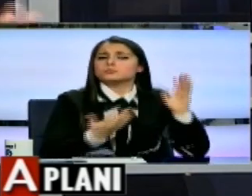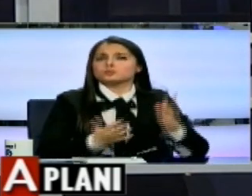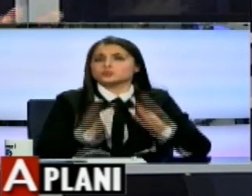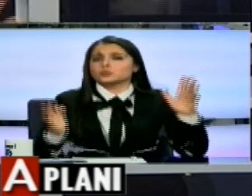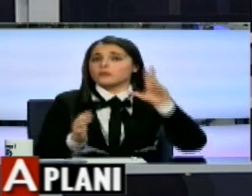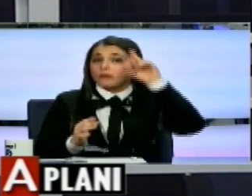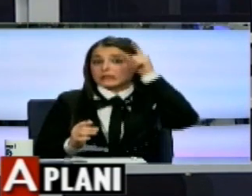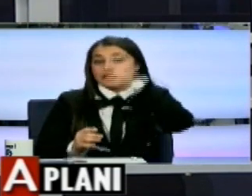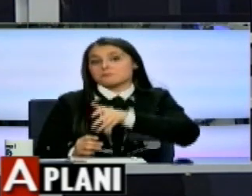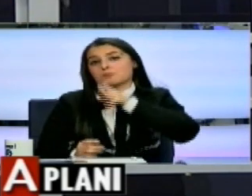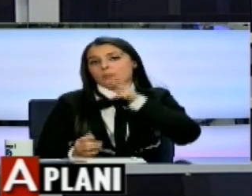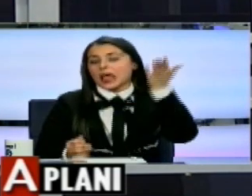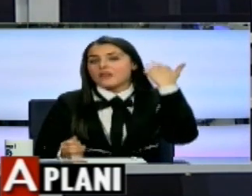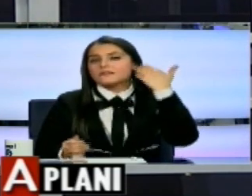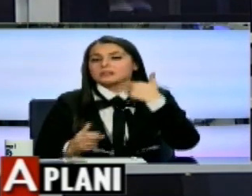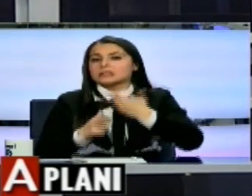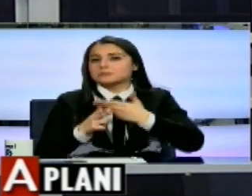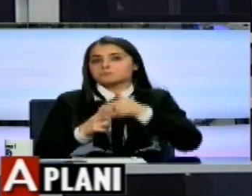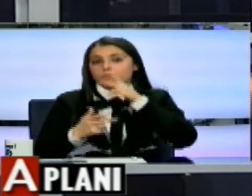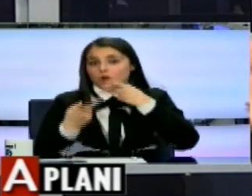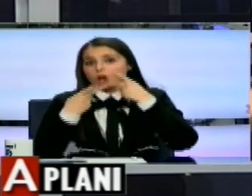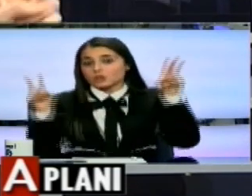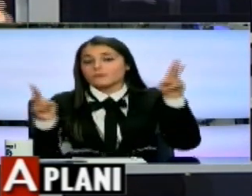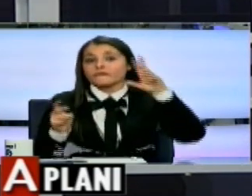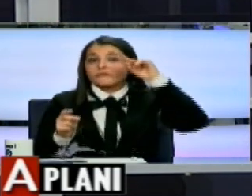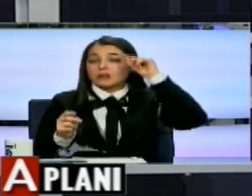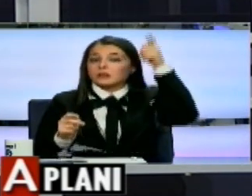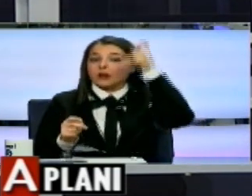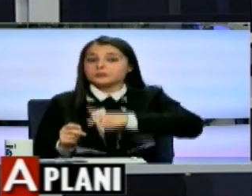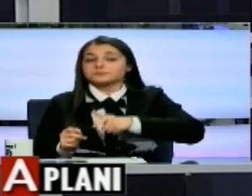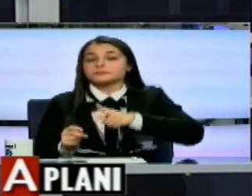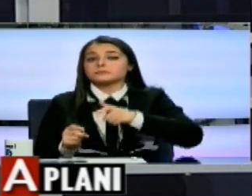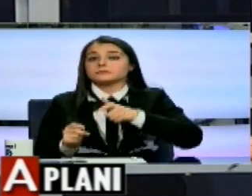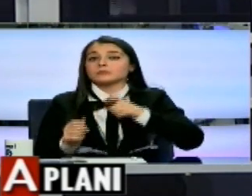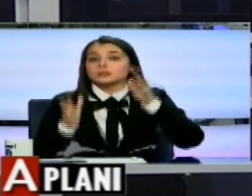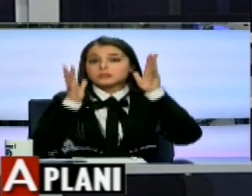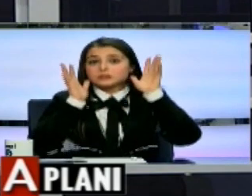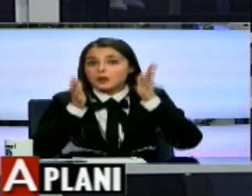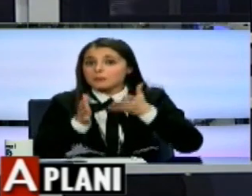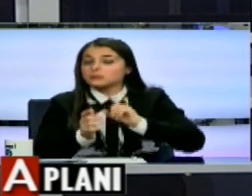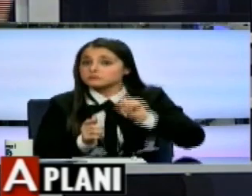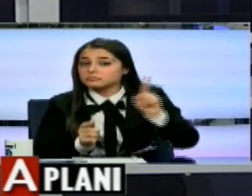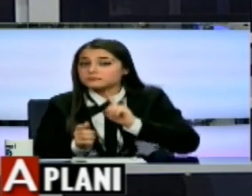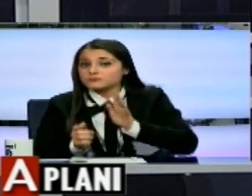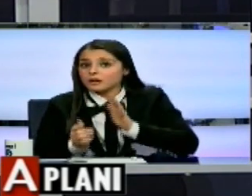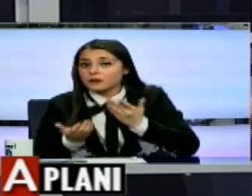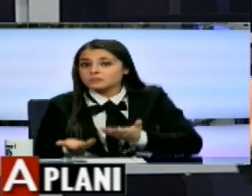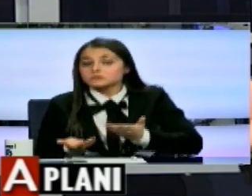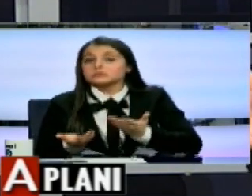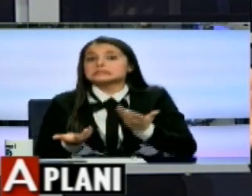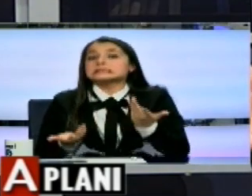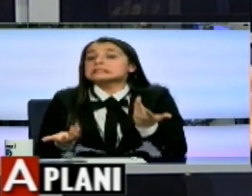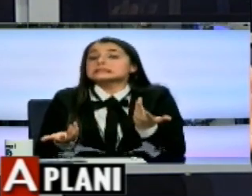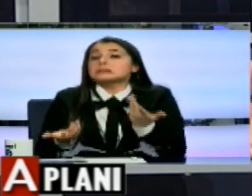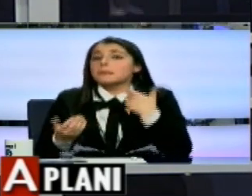Veysel Bey'den biliyorum. Bunu da buradan açıklıyorum. Veysel Bey namazına da giden de bir insan. Ama nasıl